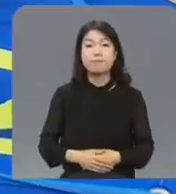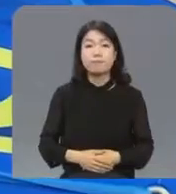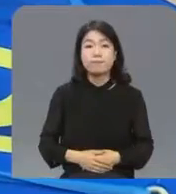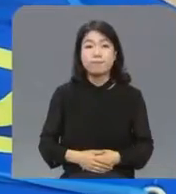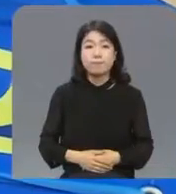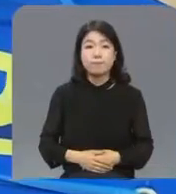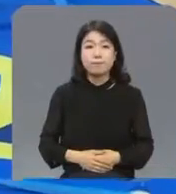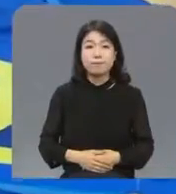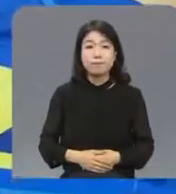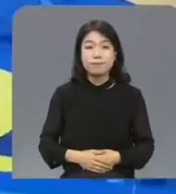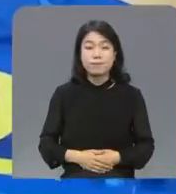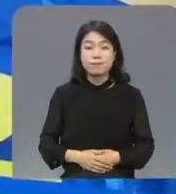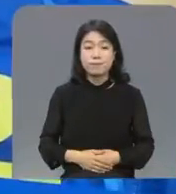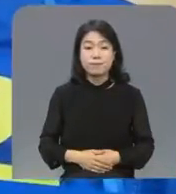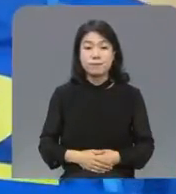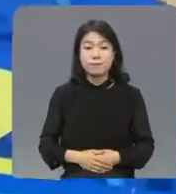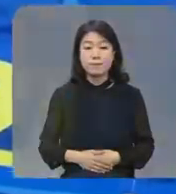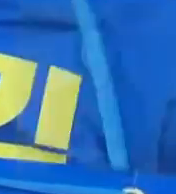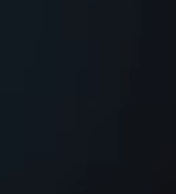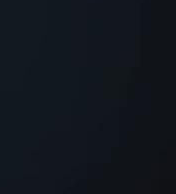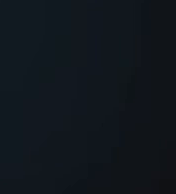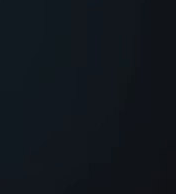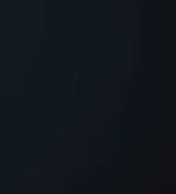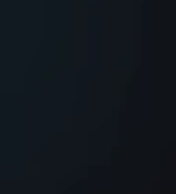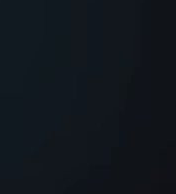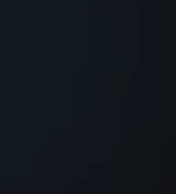뉴스 민소은입니다.